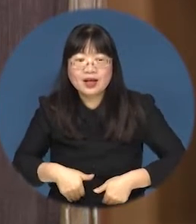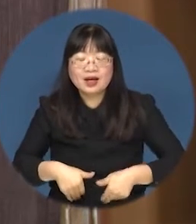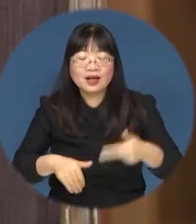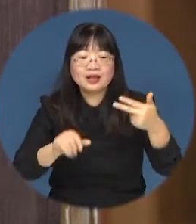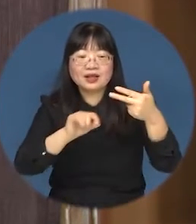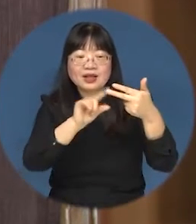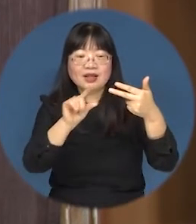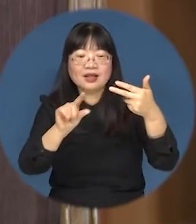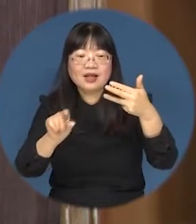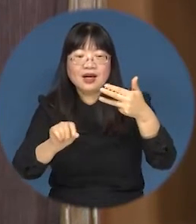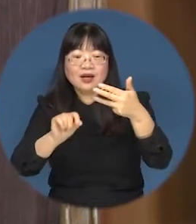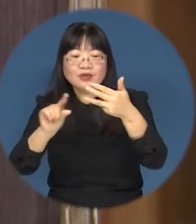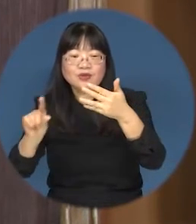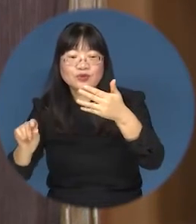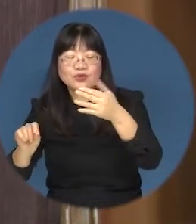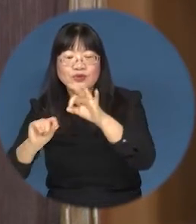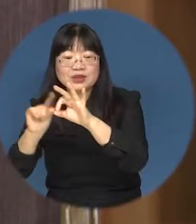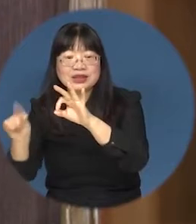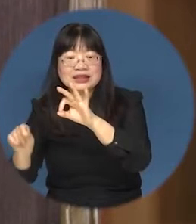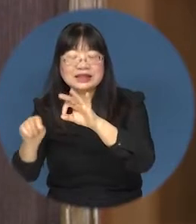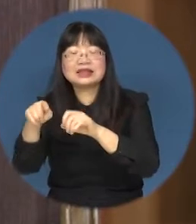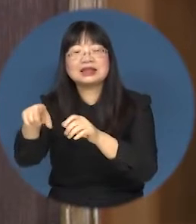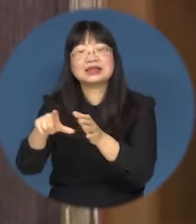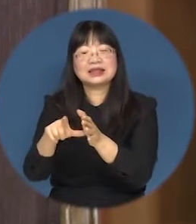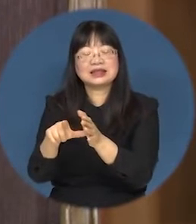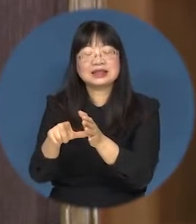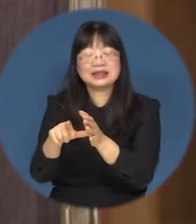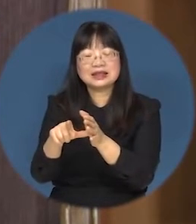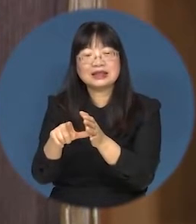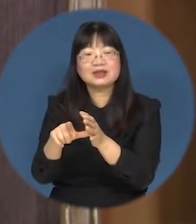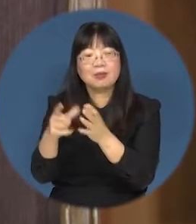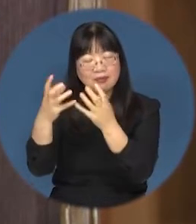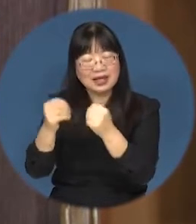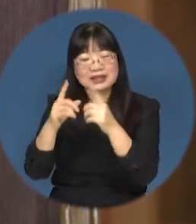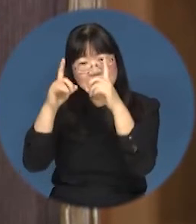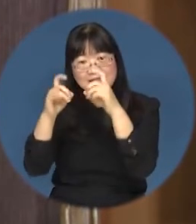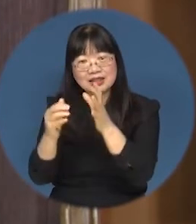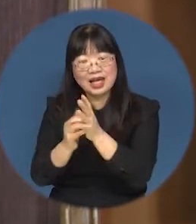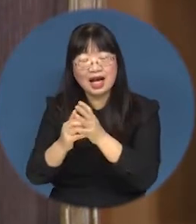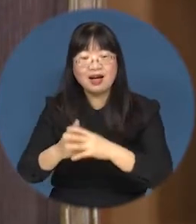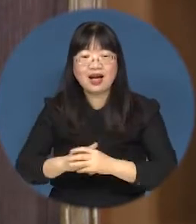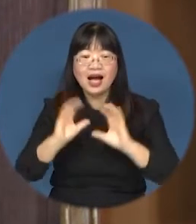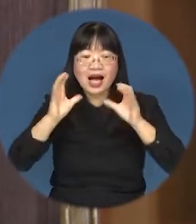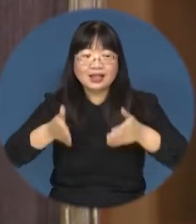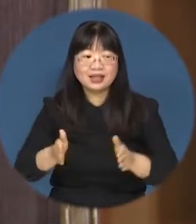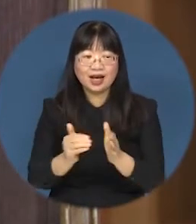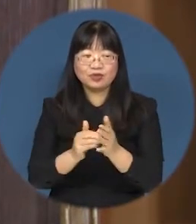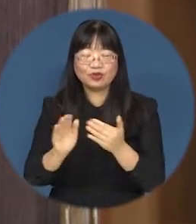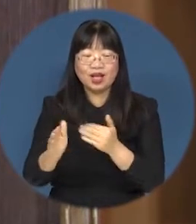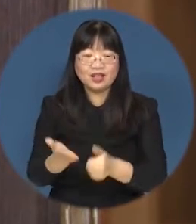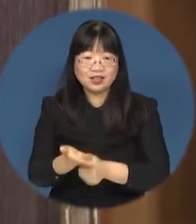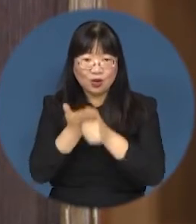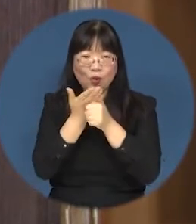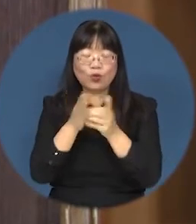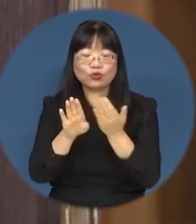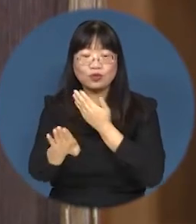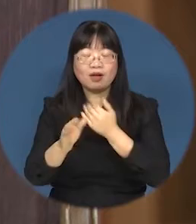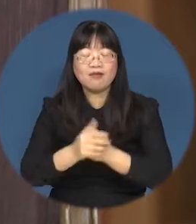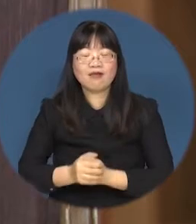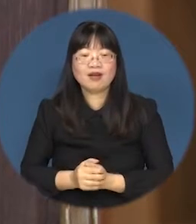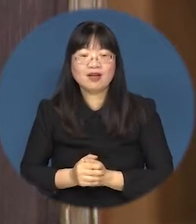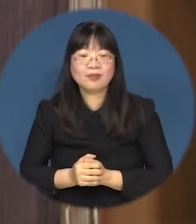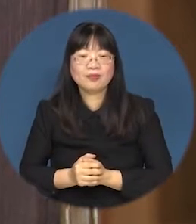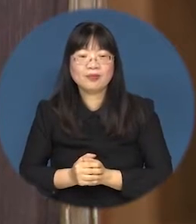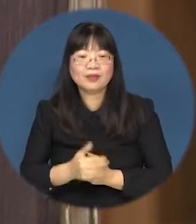9, 10이 시즌인데 그때가. 예. 그때 얘가 새끼를 낳아서 키워 가지고